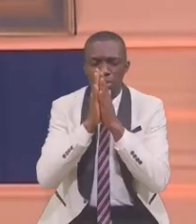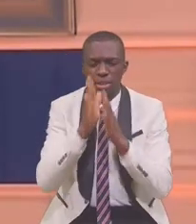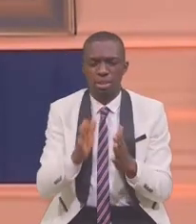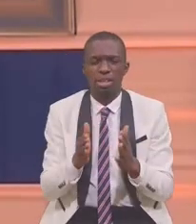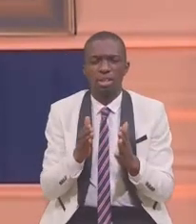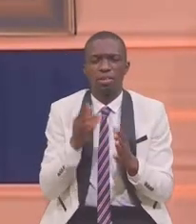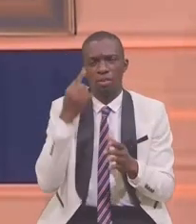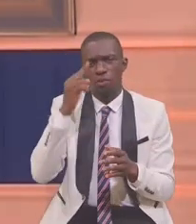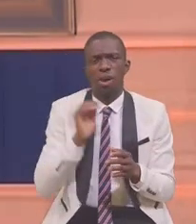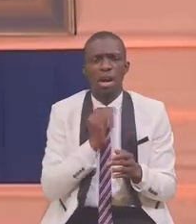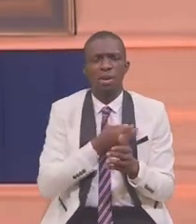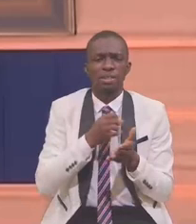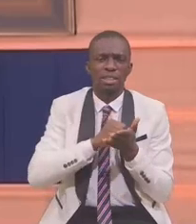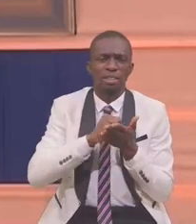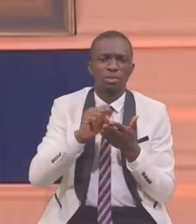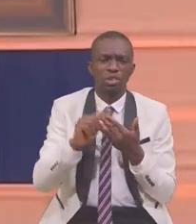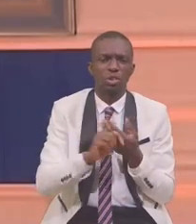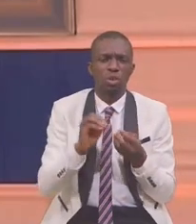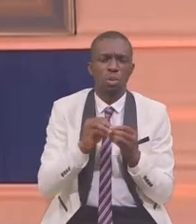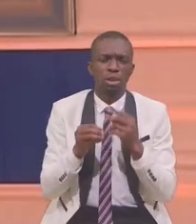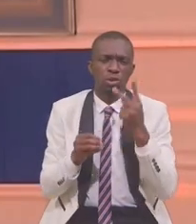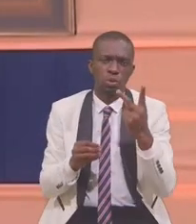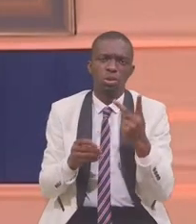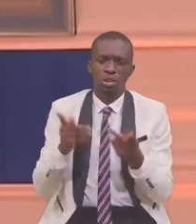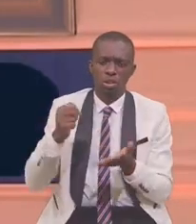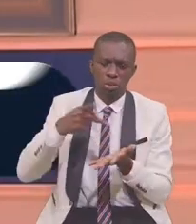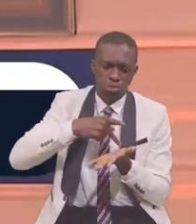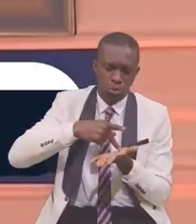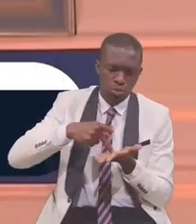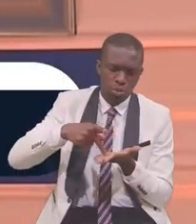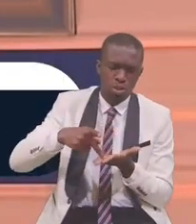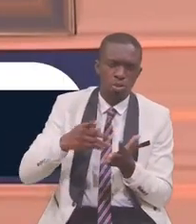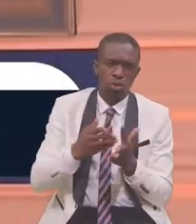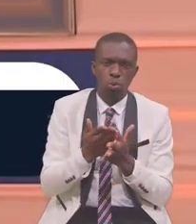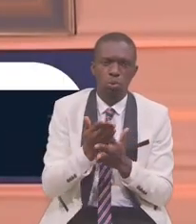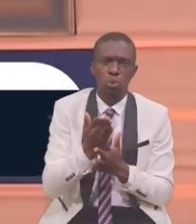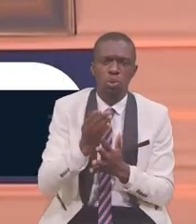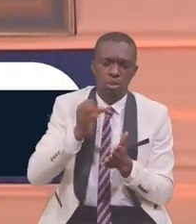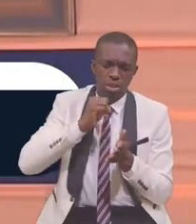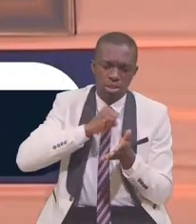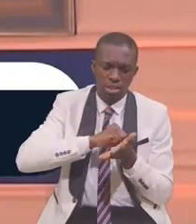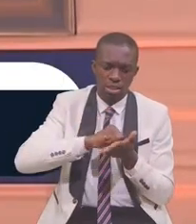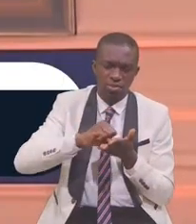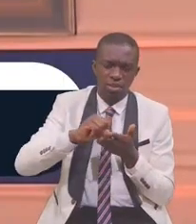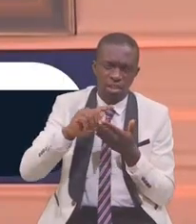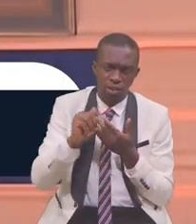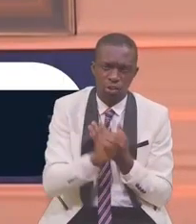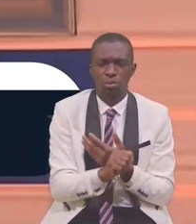la sanctification. La pureté à travers la sanctification.